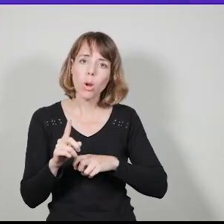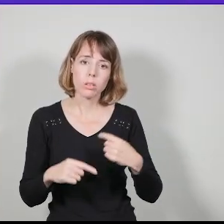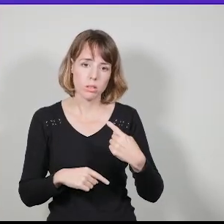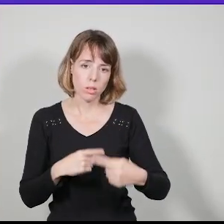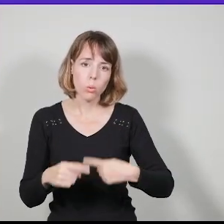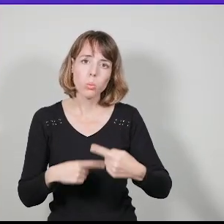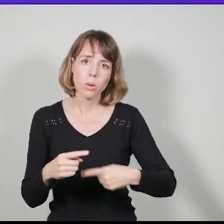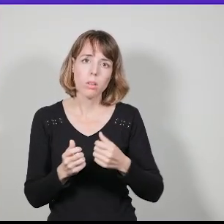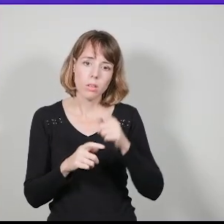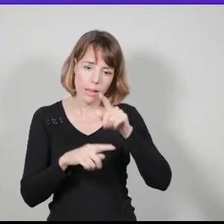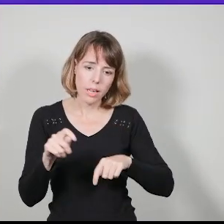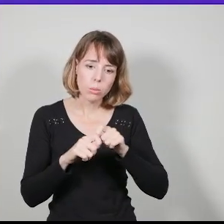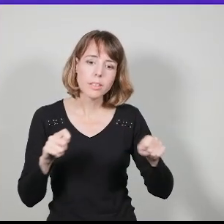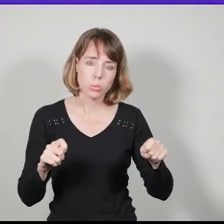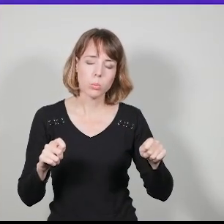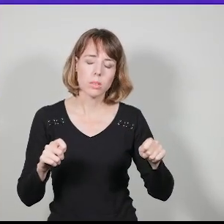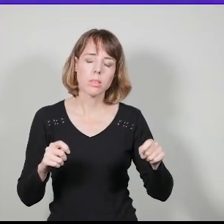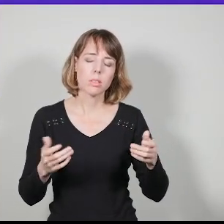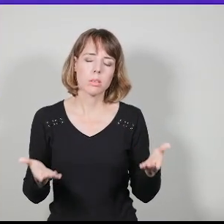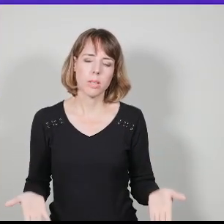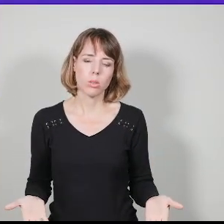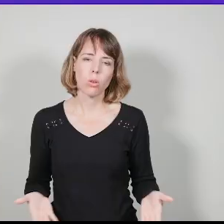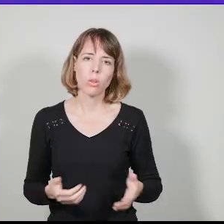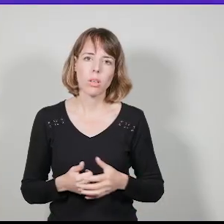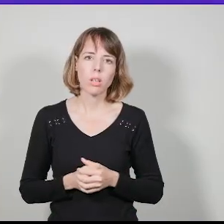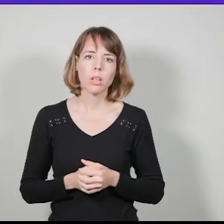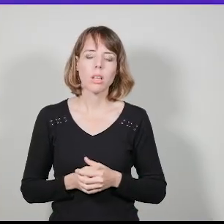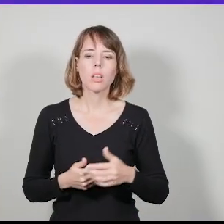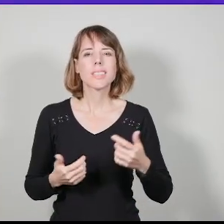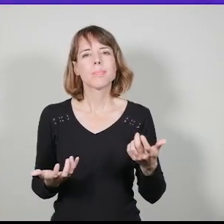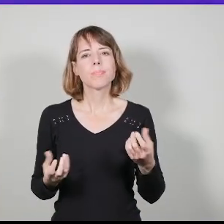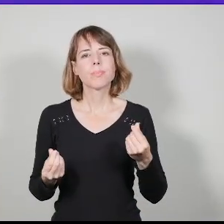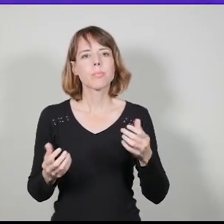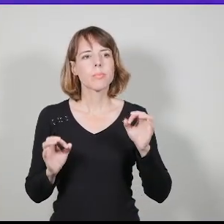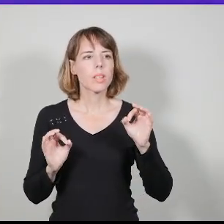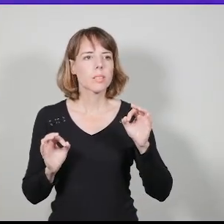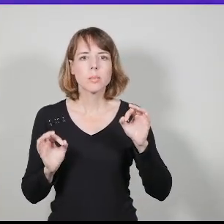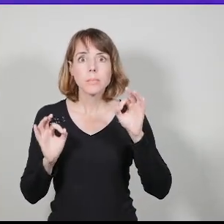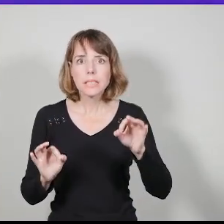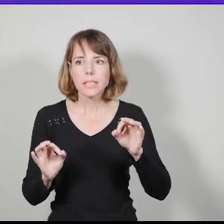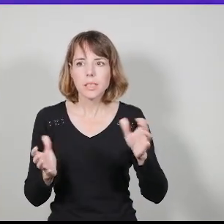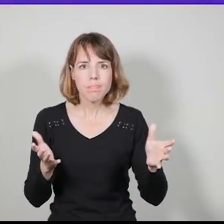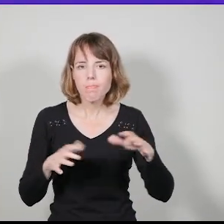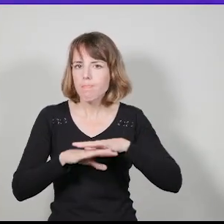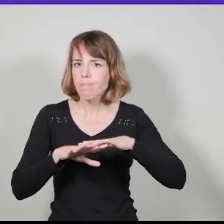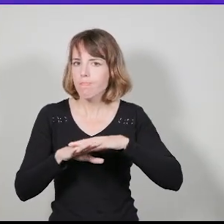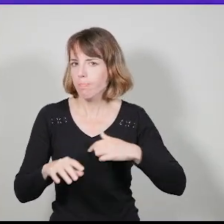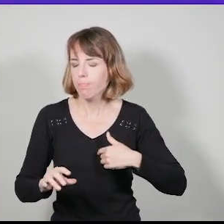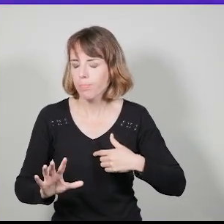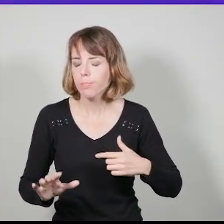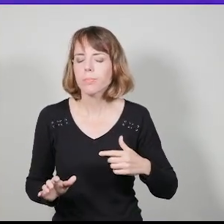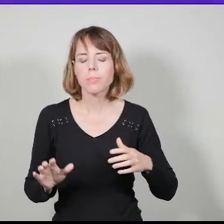cette évaluation. Donc, moi, je ne connais pas avec finesse, disons. Par contre, ce que je vois, parce que je discute quand même avec les